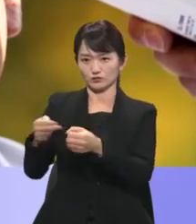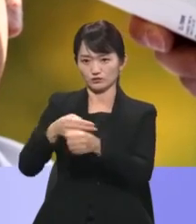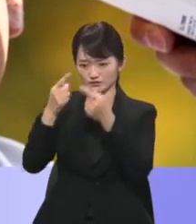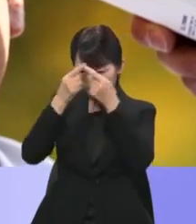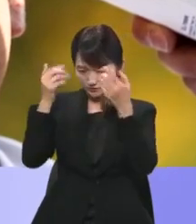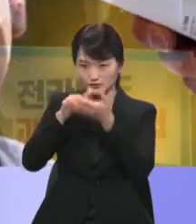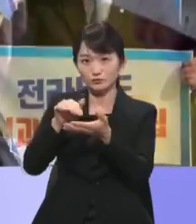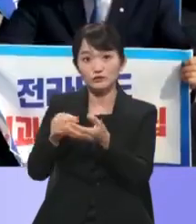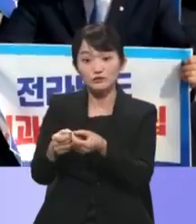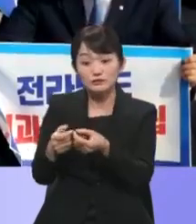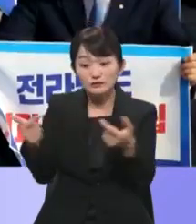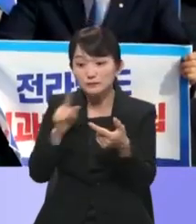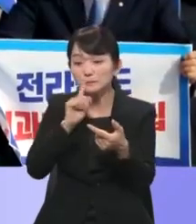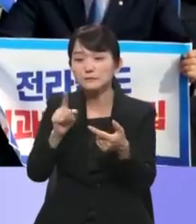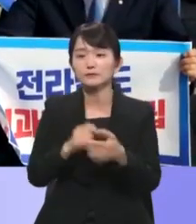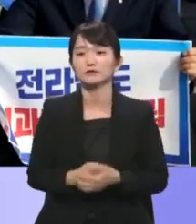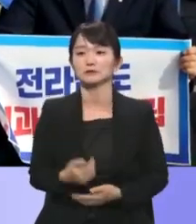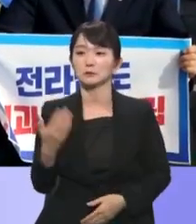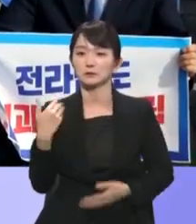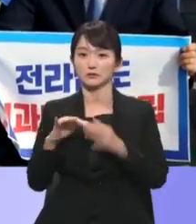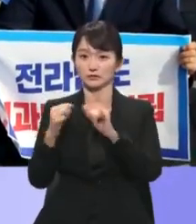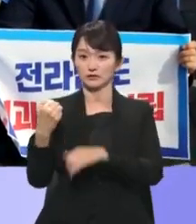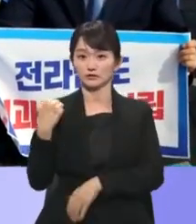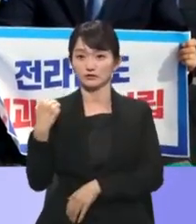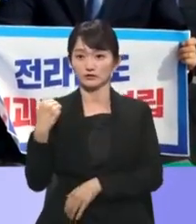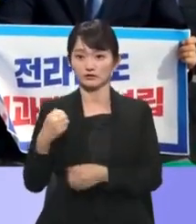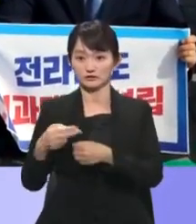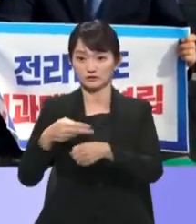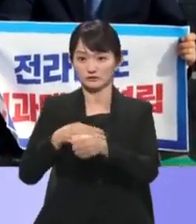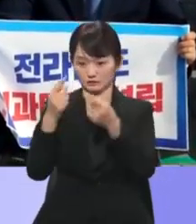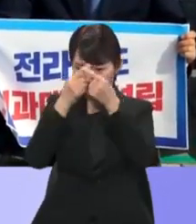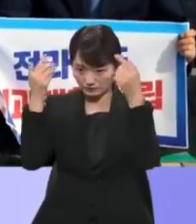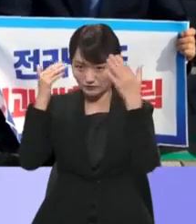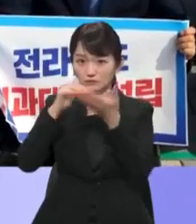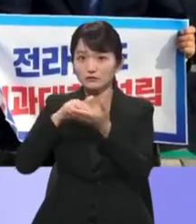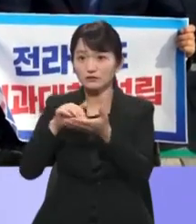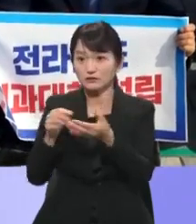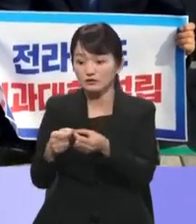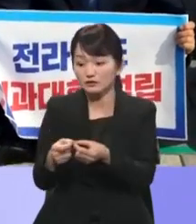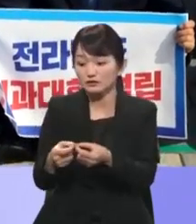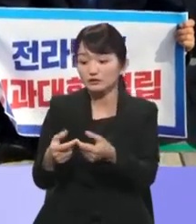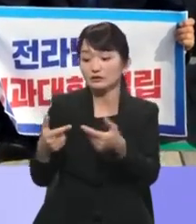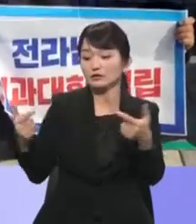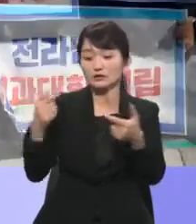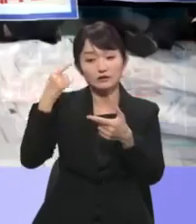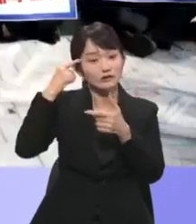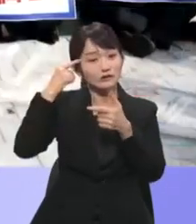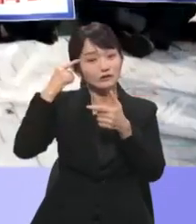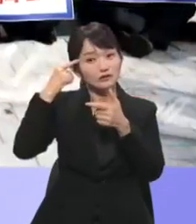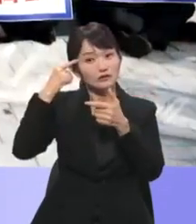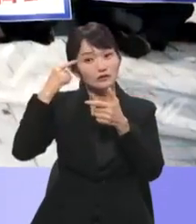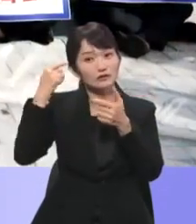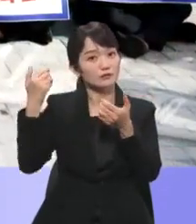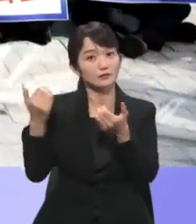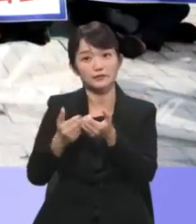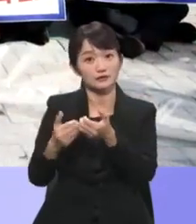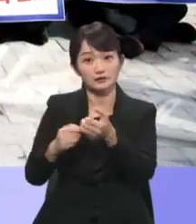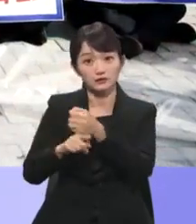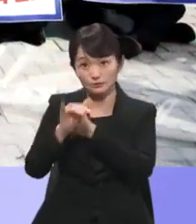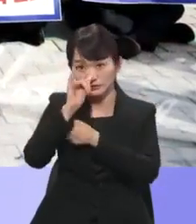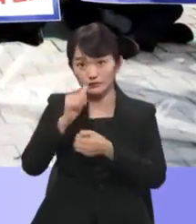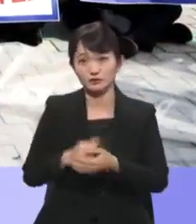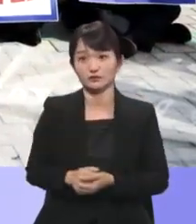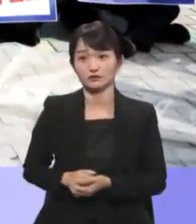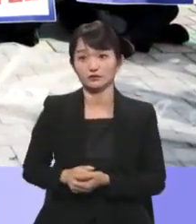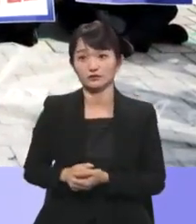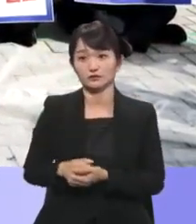했지만은 얼마 전까지 국민의 힘이 의대 정원을 늘리는 것에 반대했던 맹 이이 분명히 있는 것이거든요 그니까 의대 정원